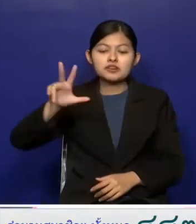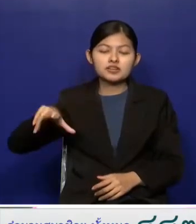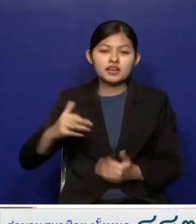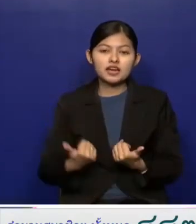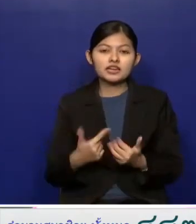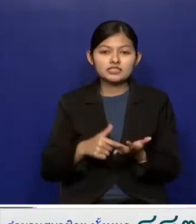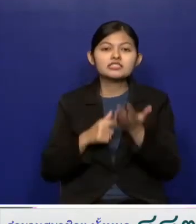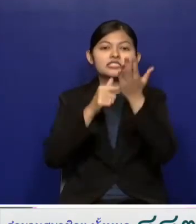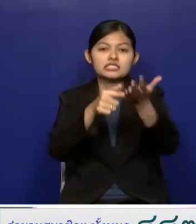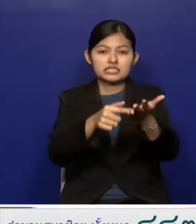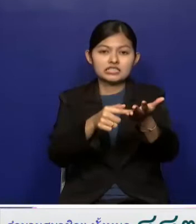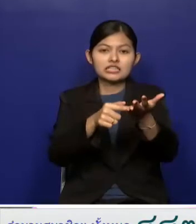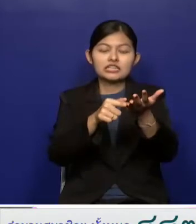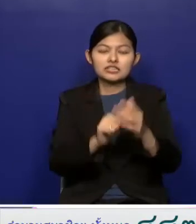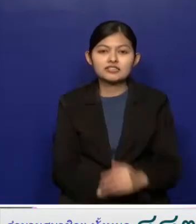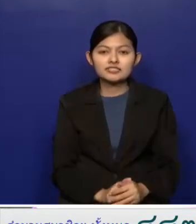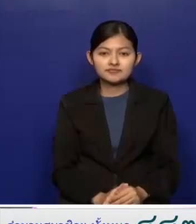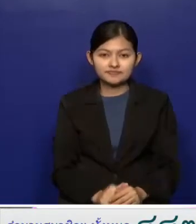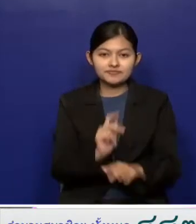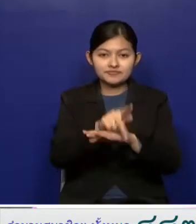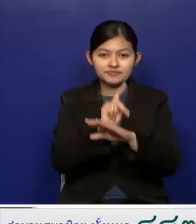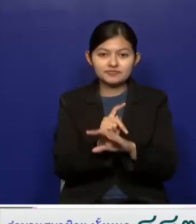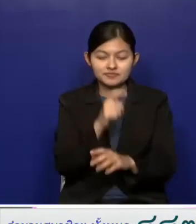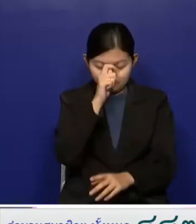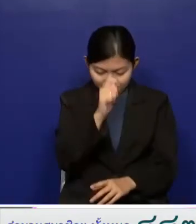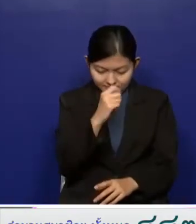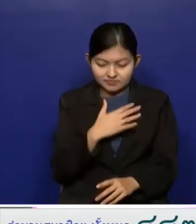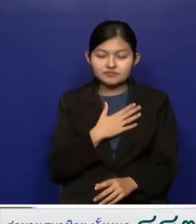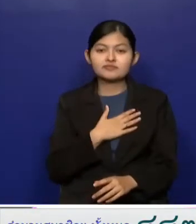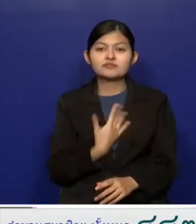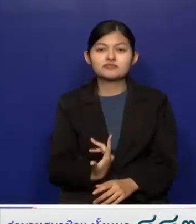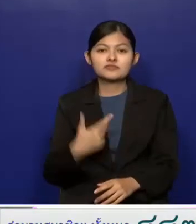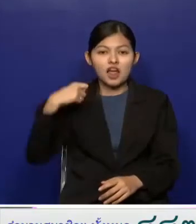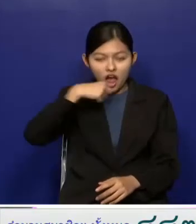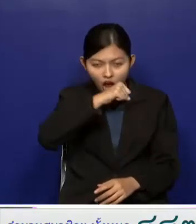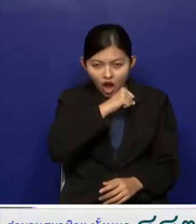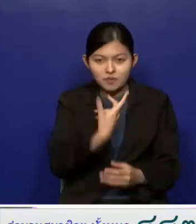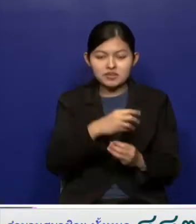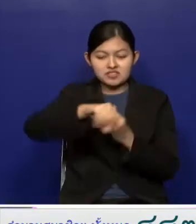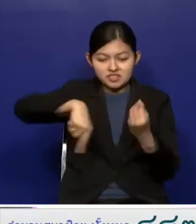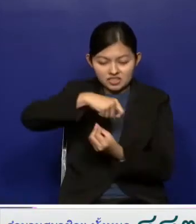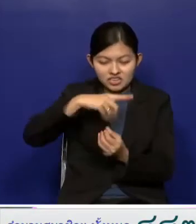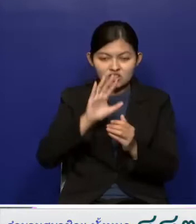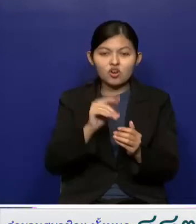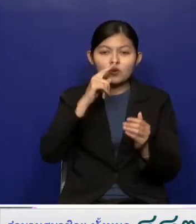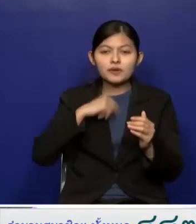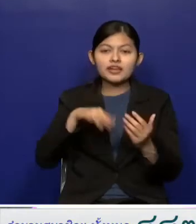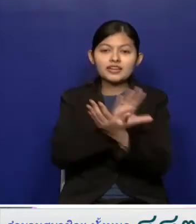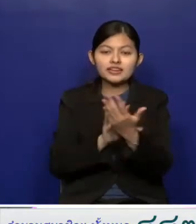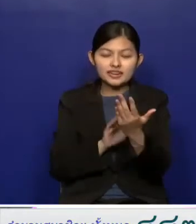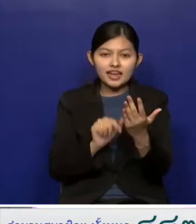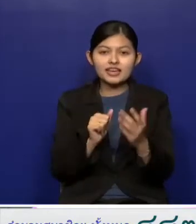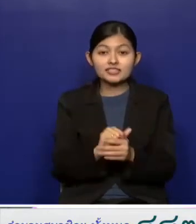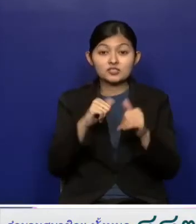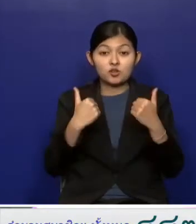ได้นำเสนอท่านประธานที่เคารพครับผมอยากกราบเรียนว่าอ้อยเป็นพืชเศรษฐกิจสำคัญของไทยซึ่งปัจ